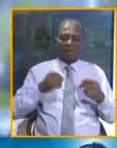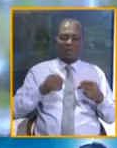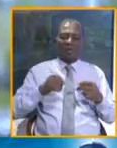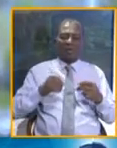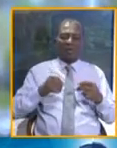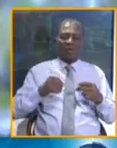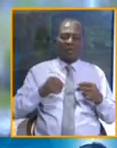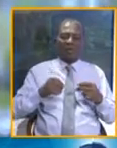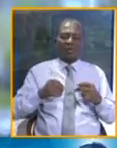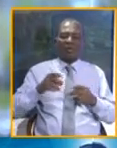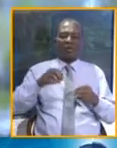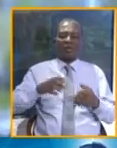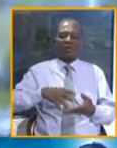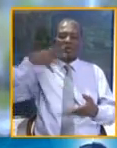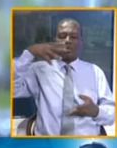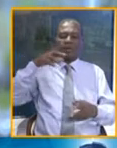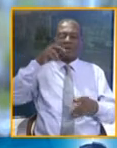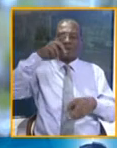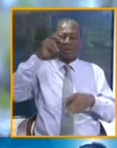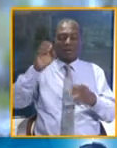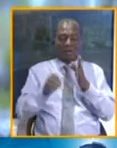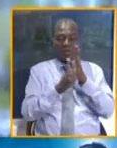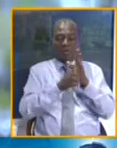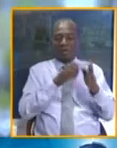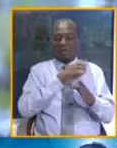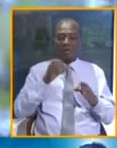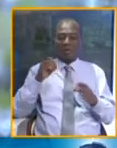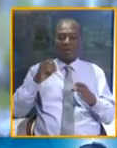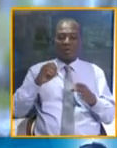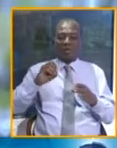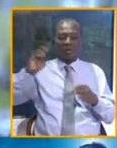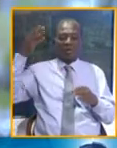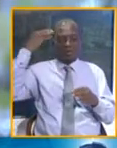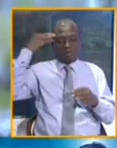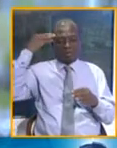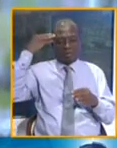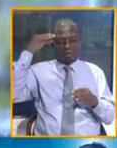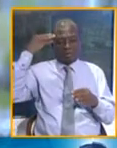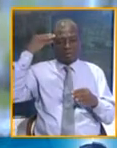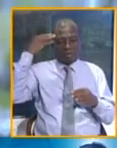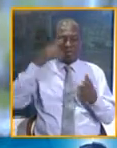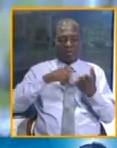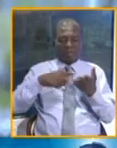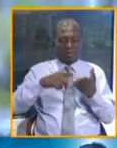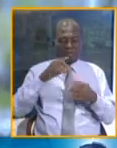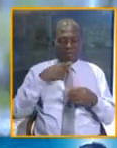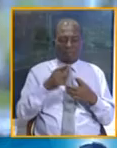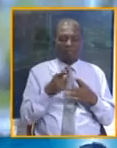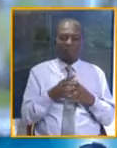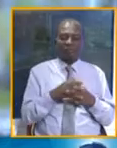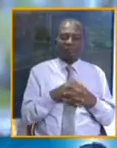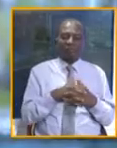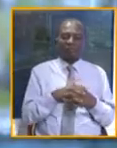étaient au centre d'échanges entre deux instances de la Banque mondiale et le Premier ministre Patrick Hachi, suivant ce compte-rendu de Cheikh